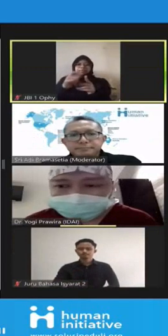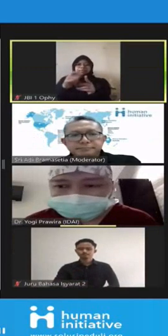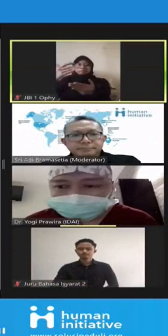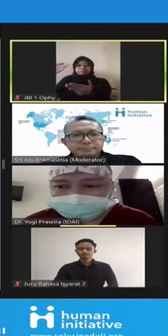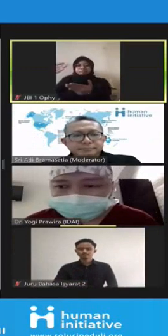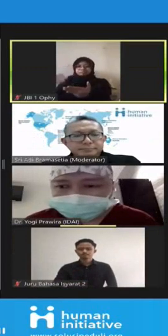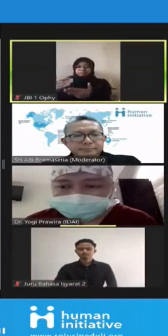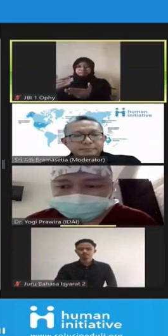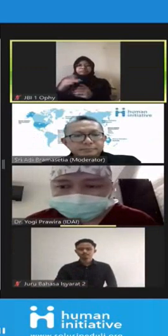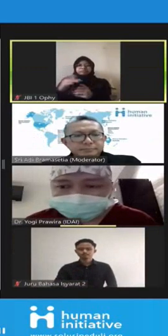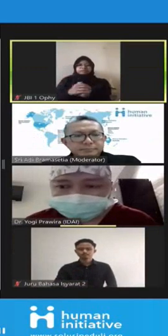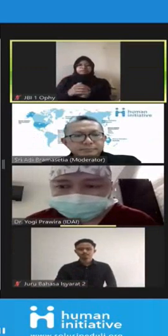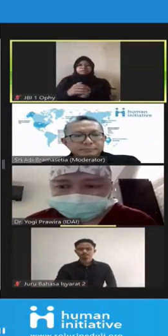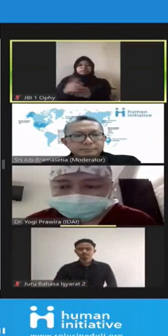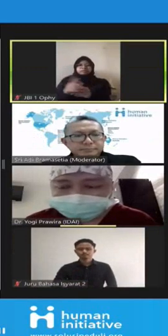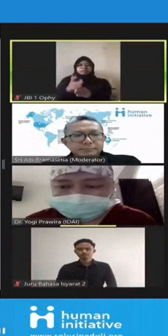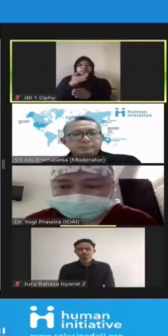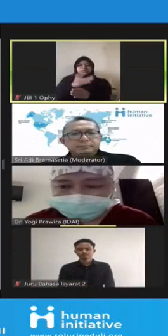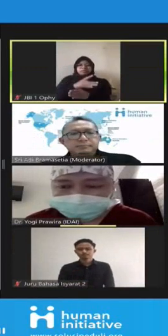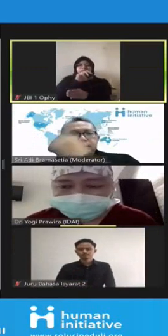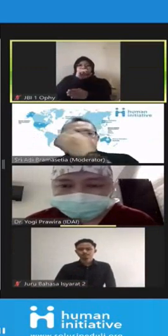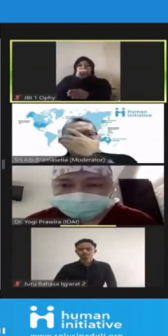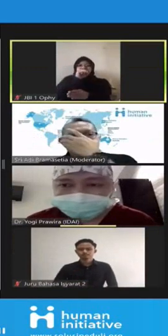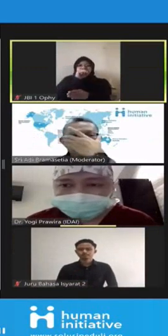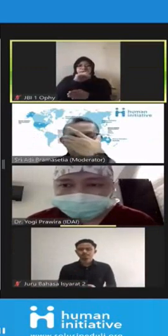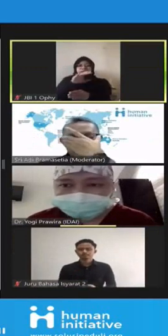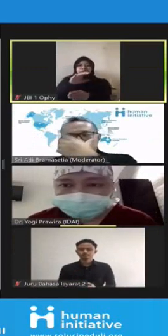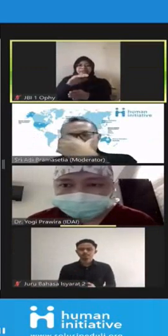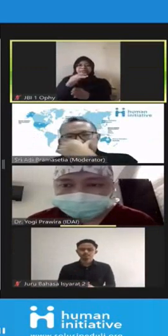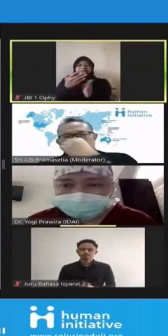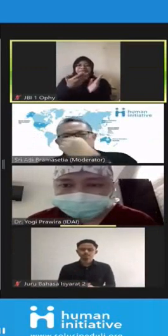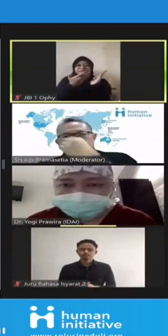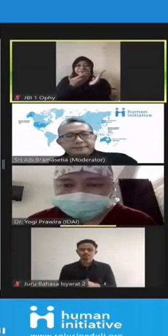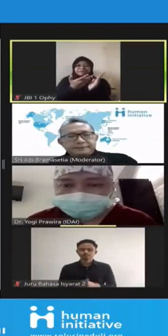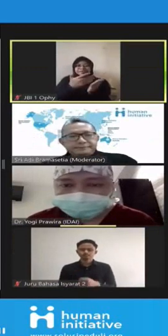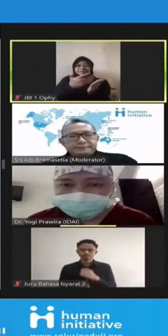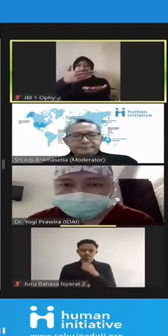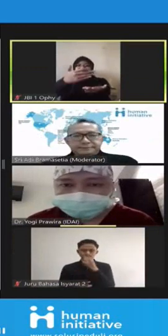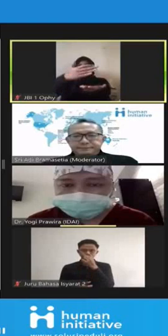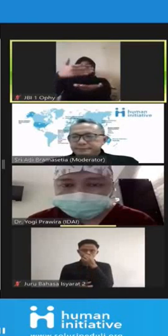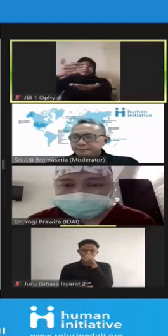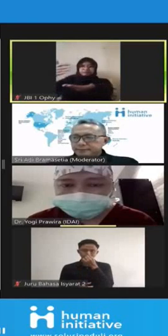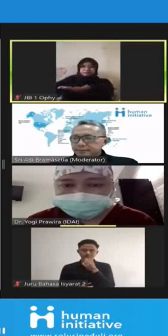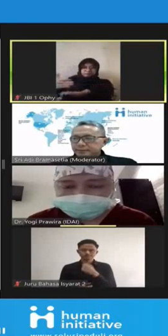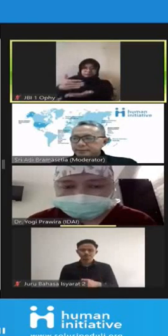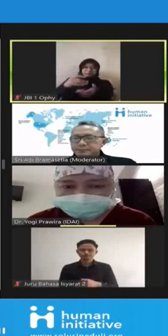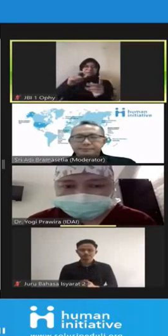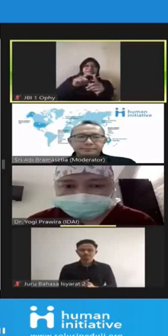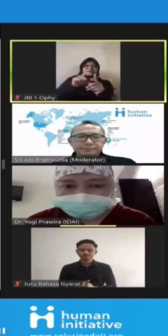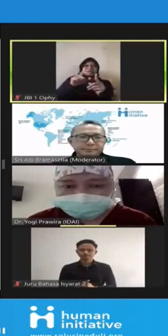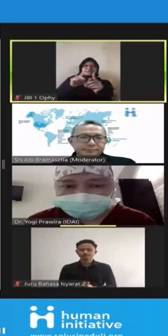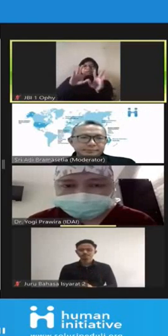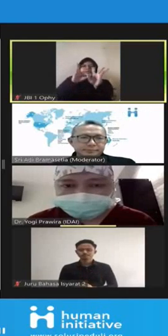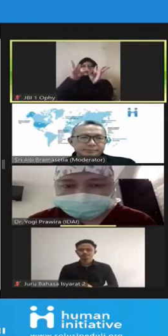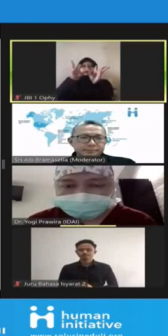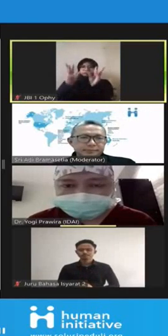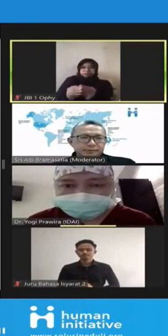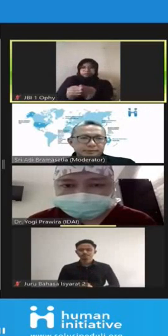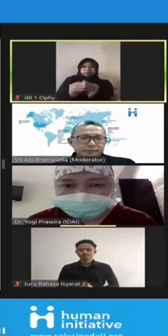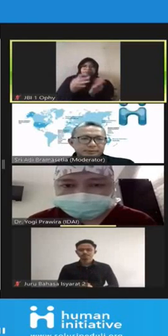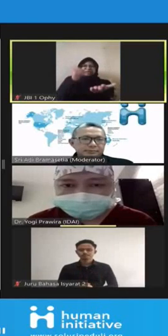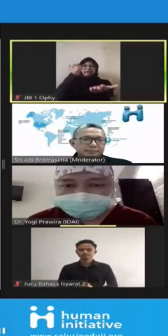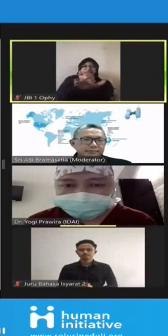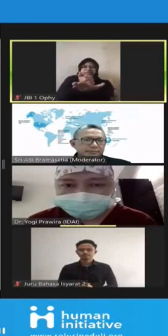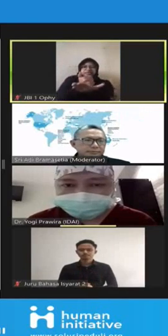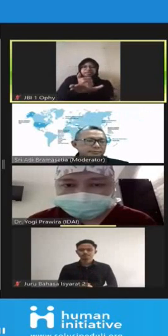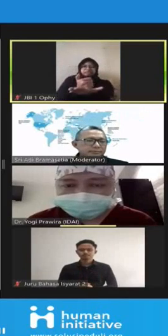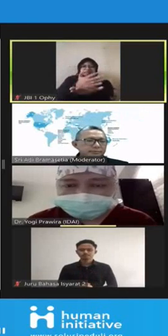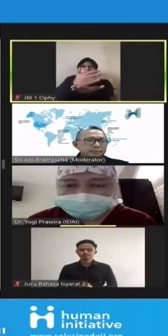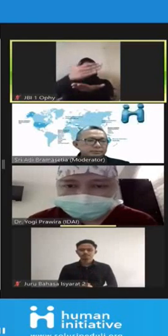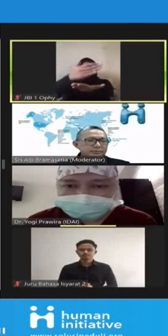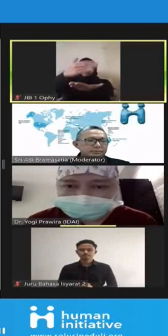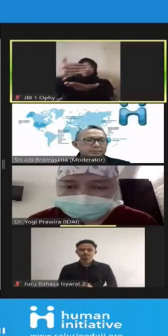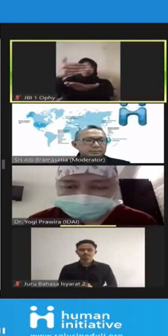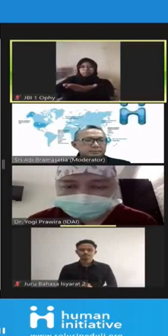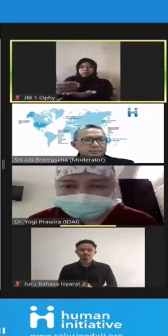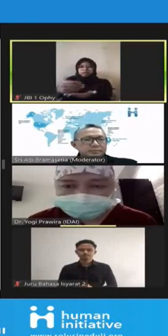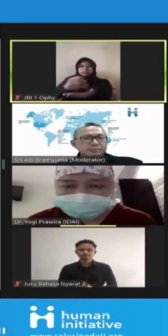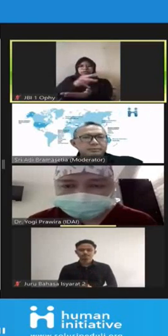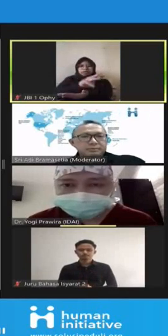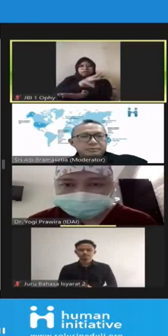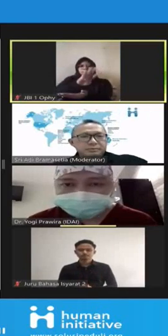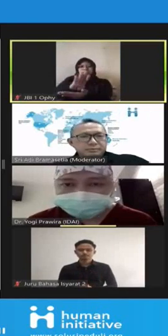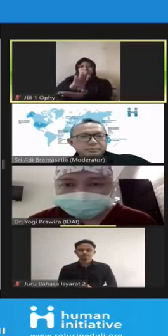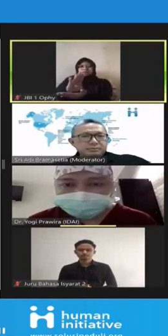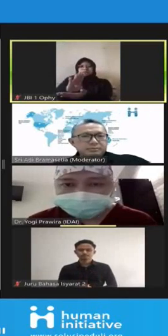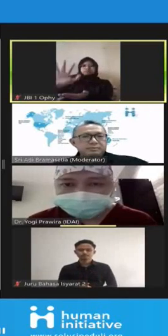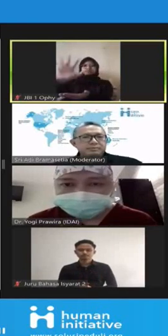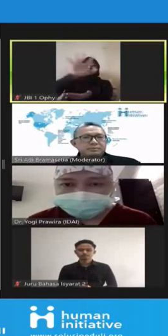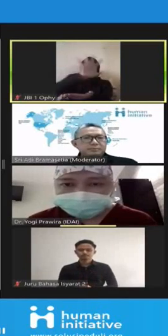Tadi disebutkan data dari IDAI. Jadi sebenarnya data yang kami kumpulkan itu secara real time, kita kumpulkan dari 34 cabang IDAI di